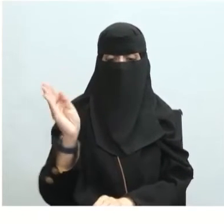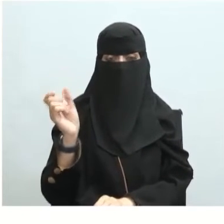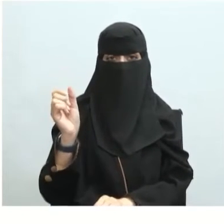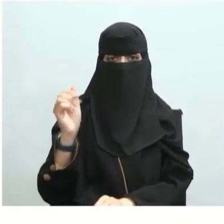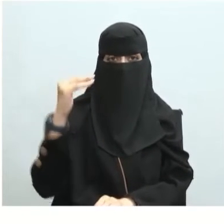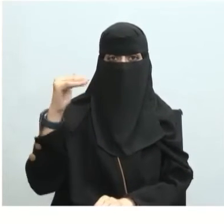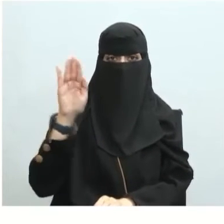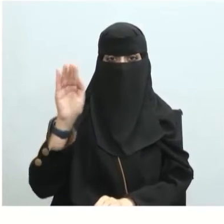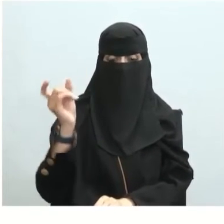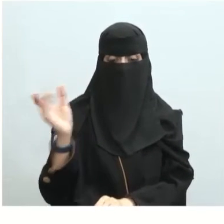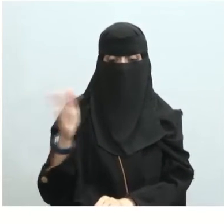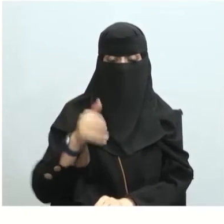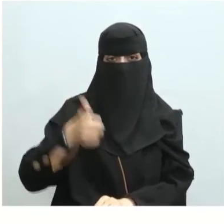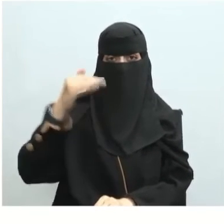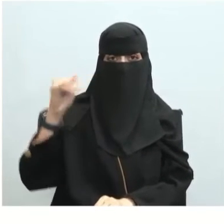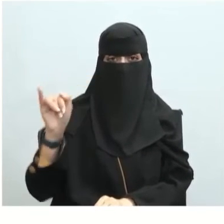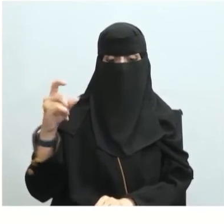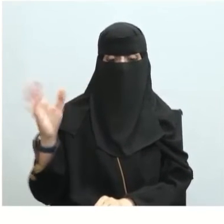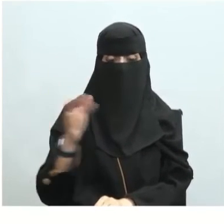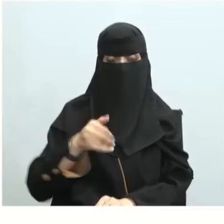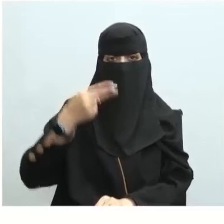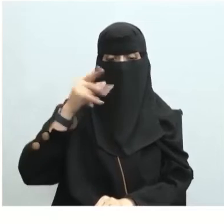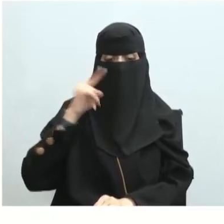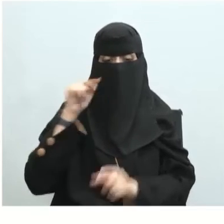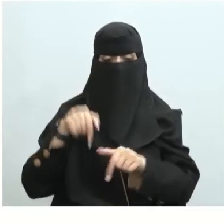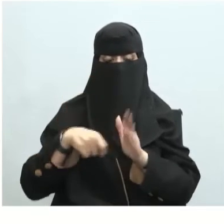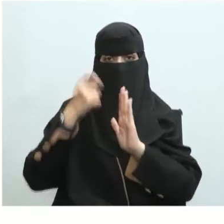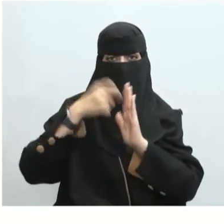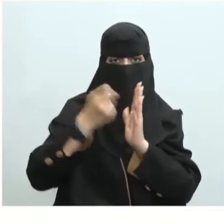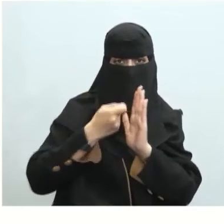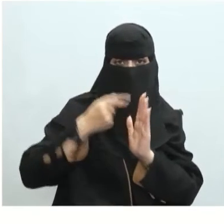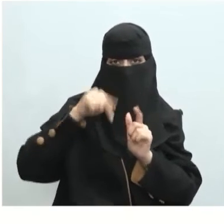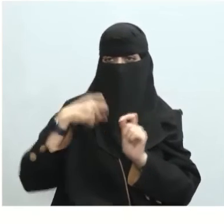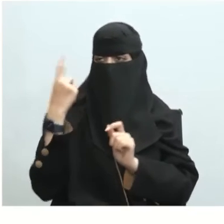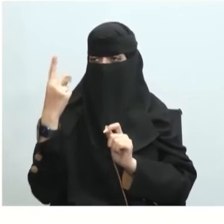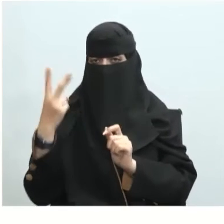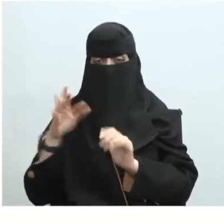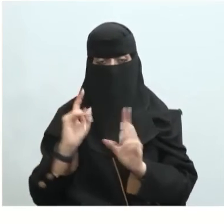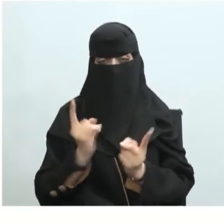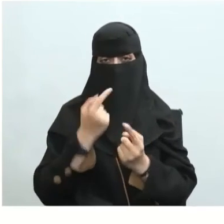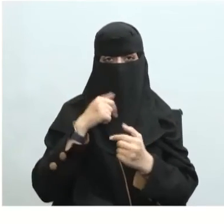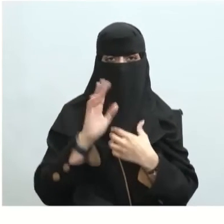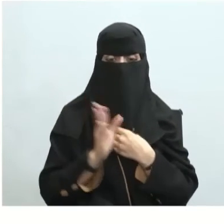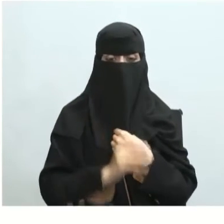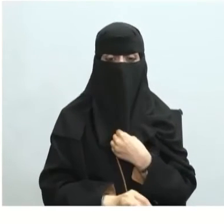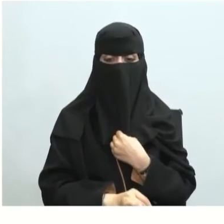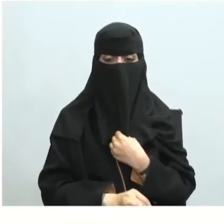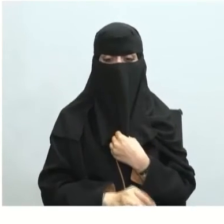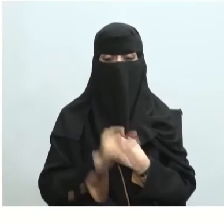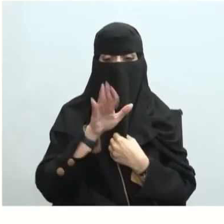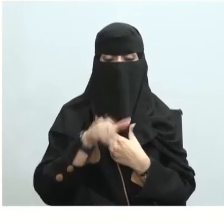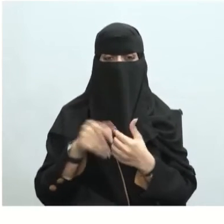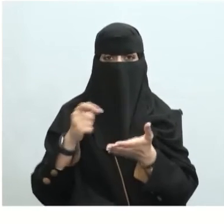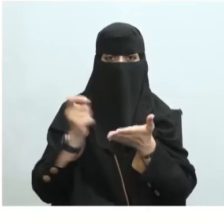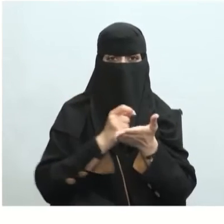المقرر وهنا طبعا اكثر من مقرر بامكانك ان تكون مقرر واحد او اثنان او غيرها هنا ايضا